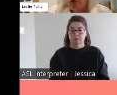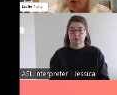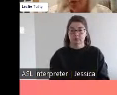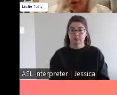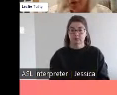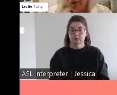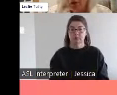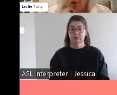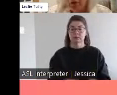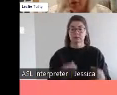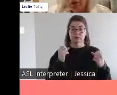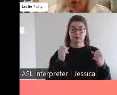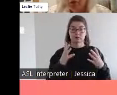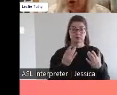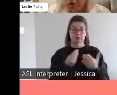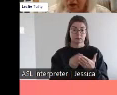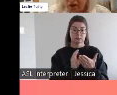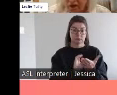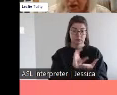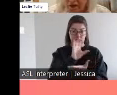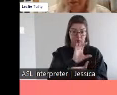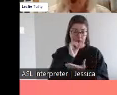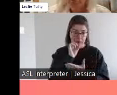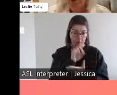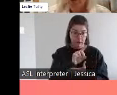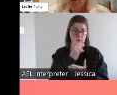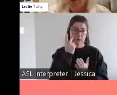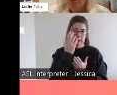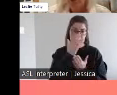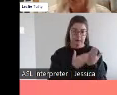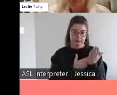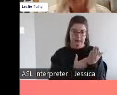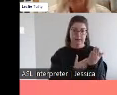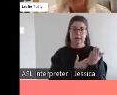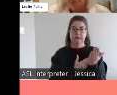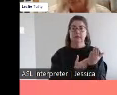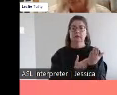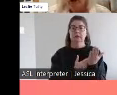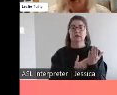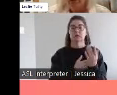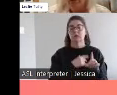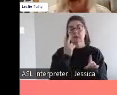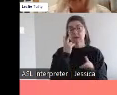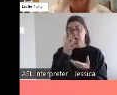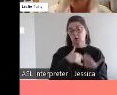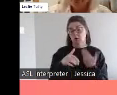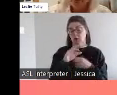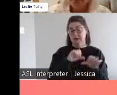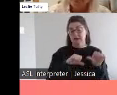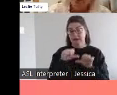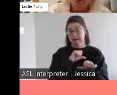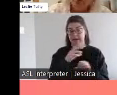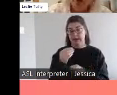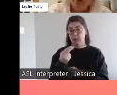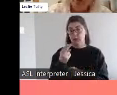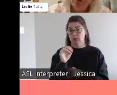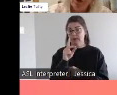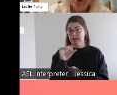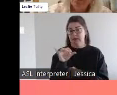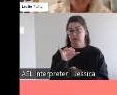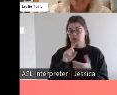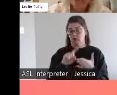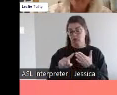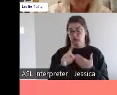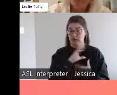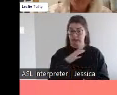Et nous avons aussi eu la participation de nombreux bailleurs de fonds,